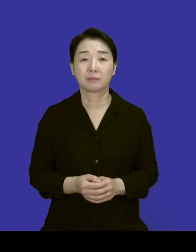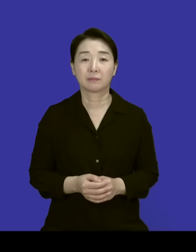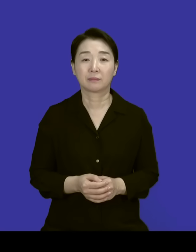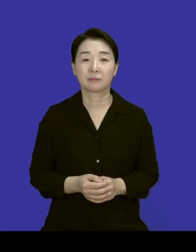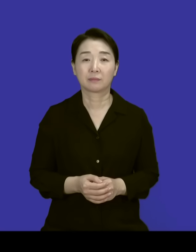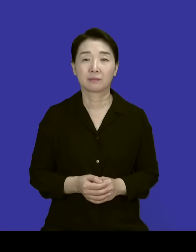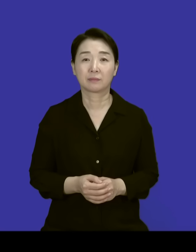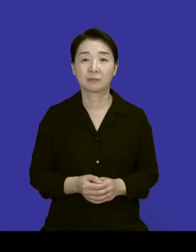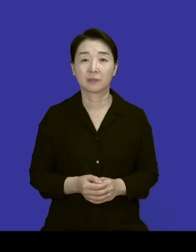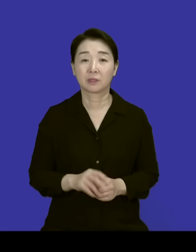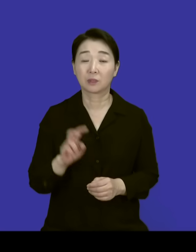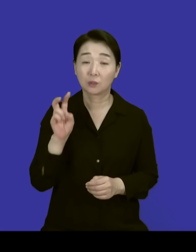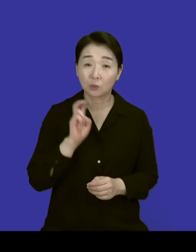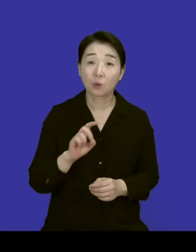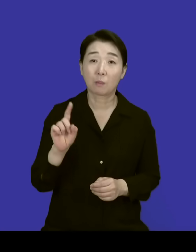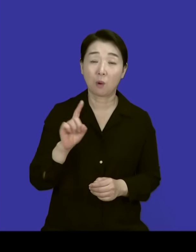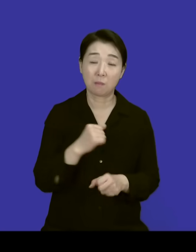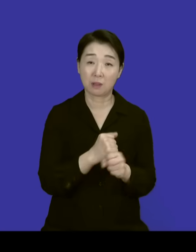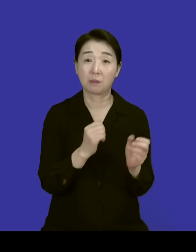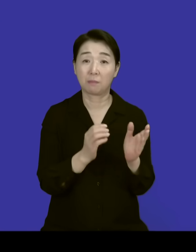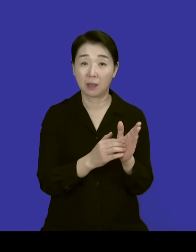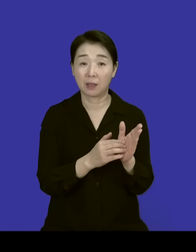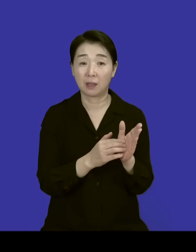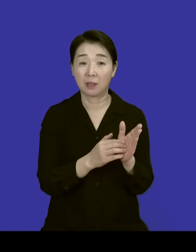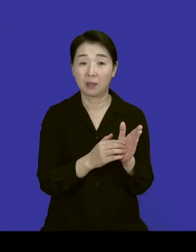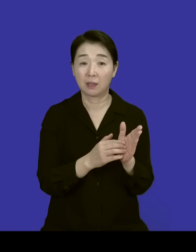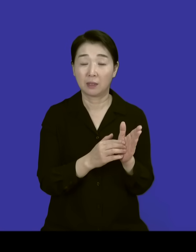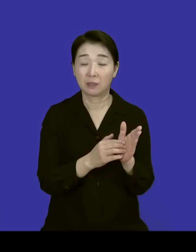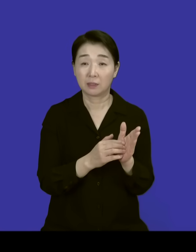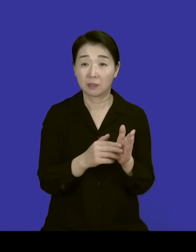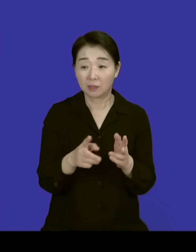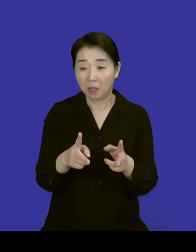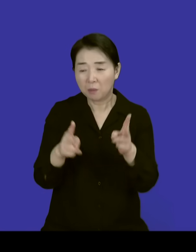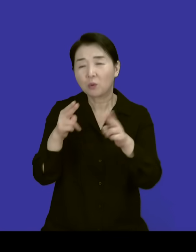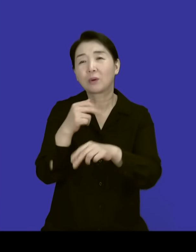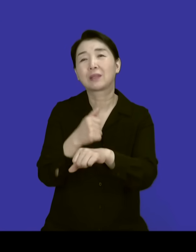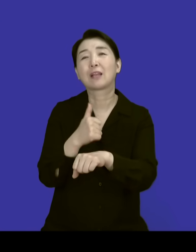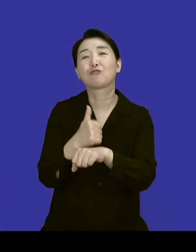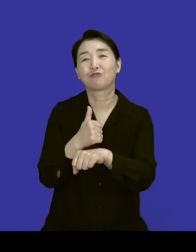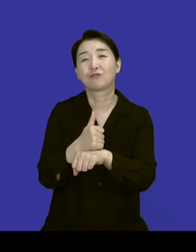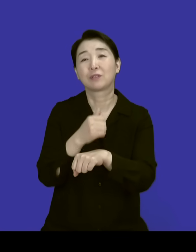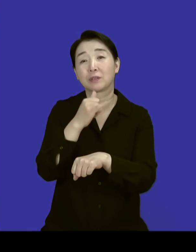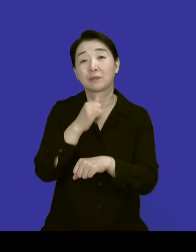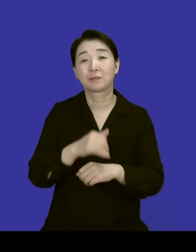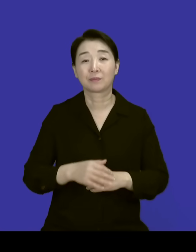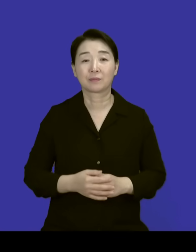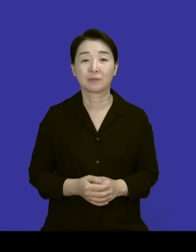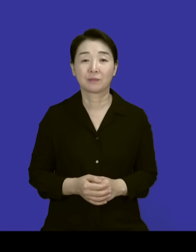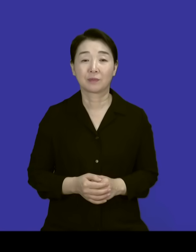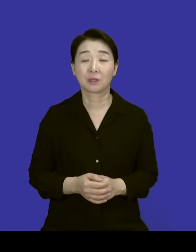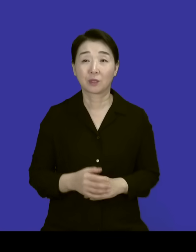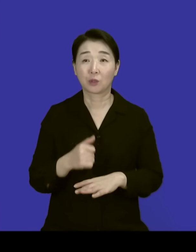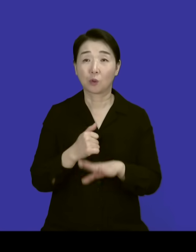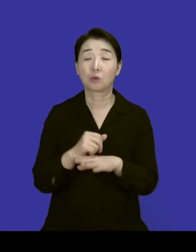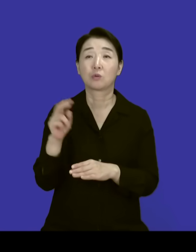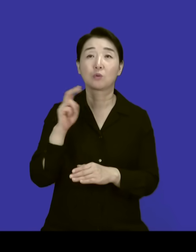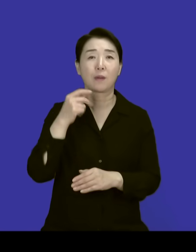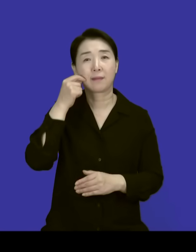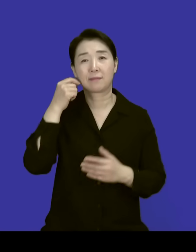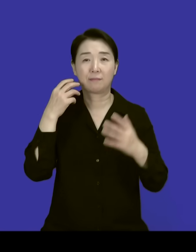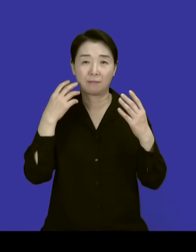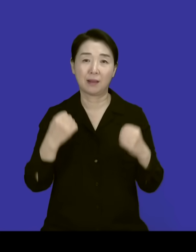다 해결돼요. 그러면 그 노래가 그냥 따닥 나와서 바로 내면 편곡 과정은 이제 나중이고 예. 잘 하시잖아요. 네네. 그럼 그 노래가 히트가